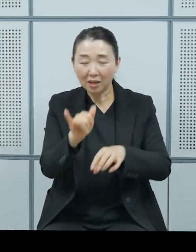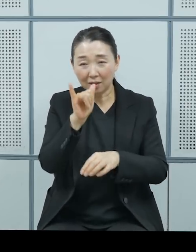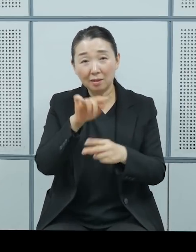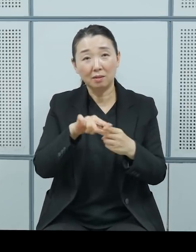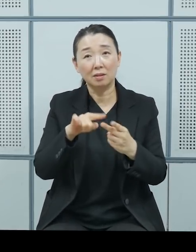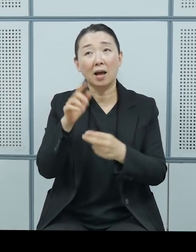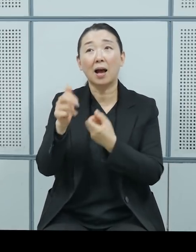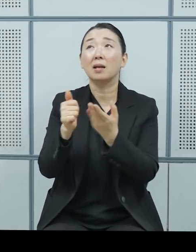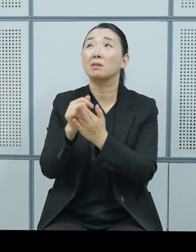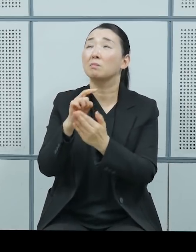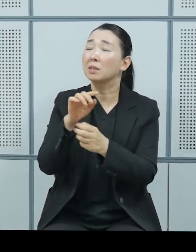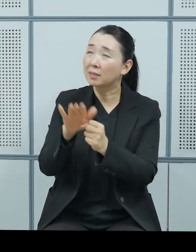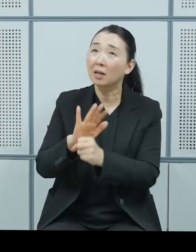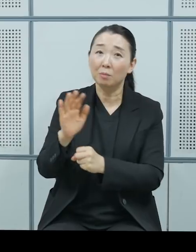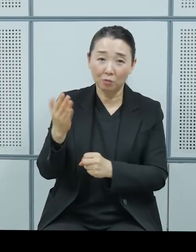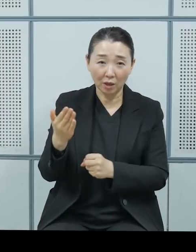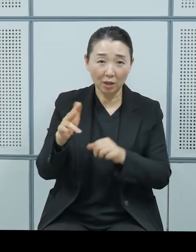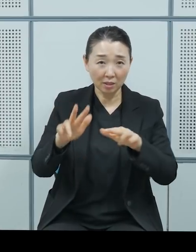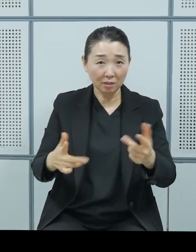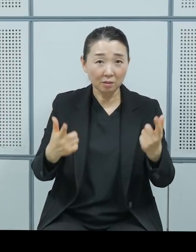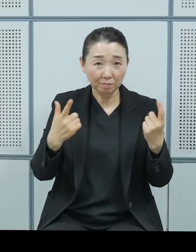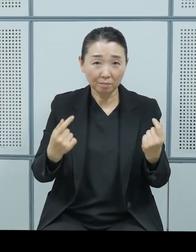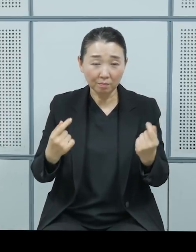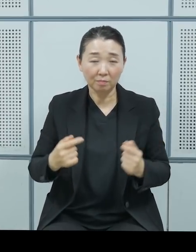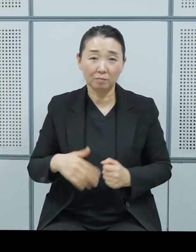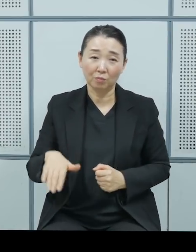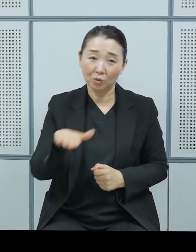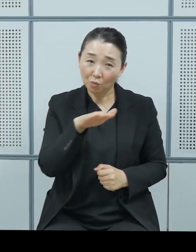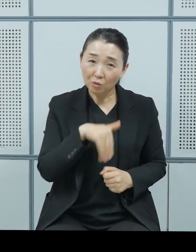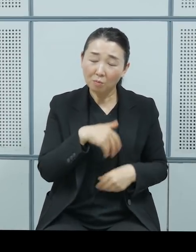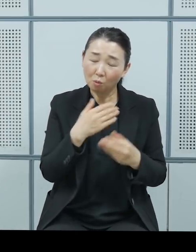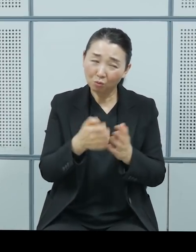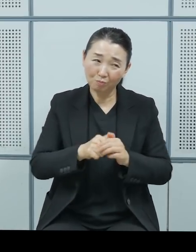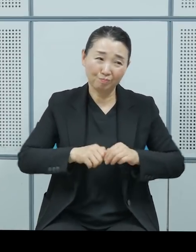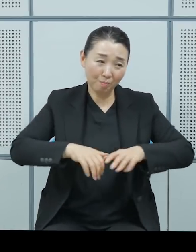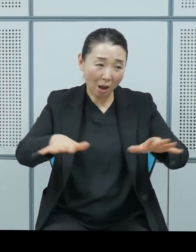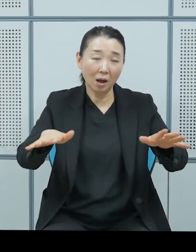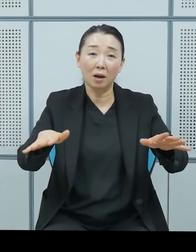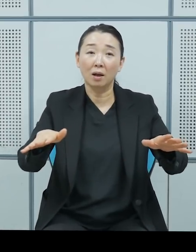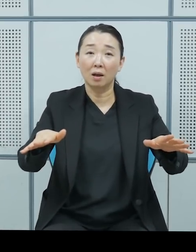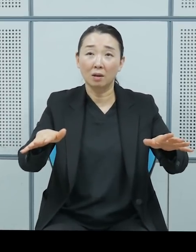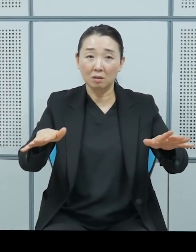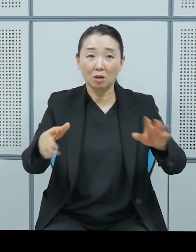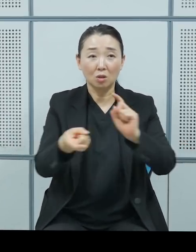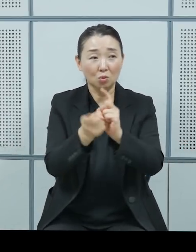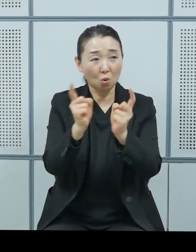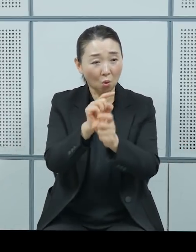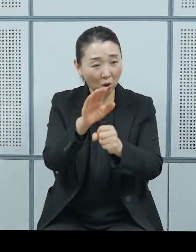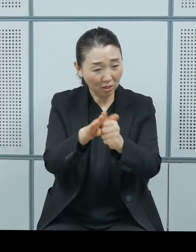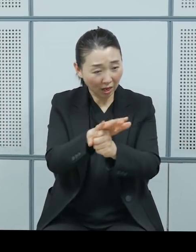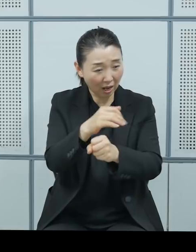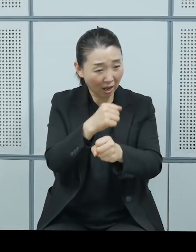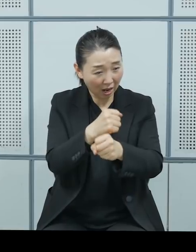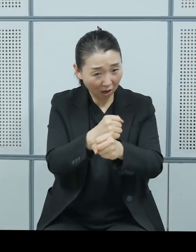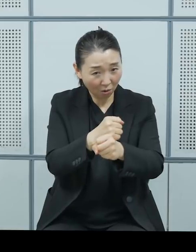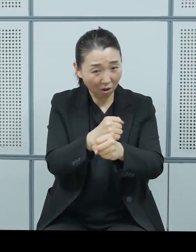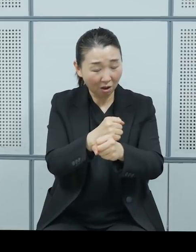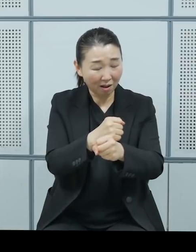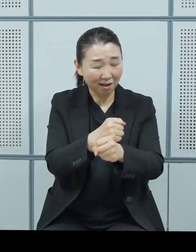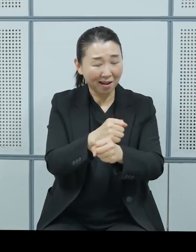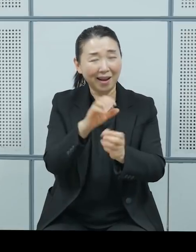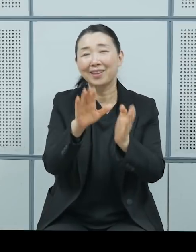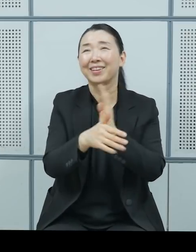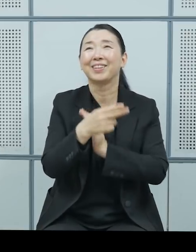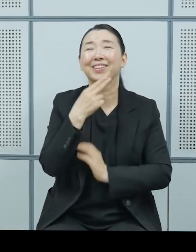하나님을 사랑하면 되는데 지금처럼 우리를 다 흩어져서 서로 사랑하라고 하는 때도 없는